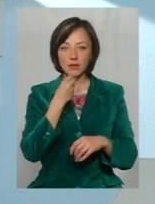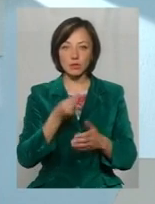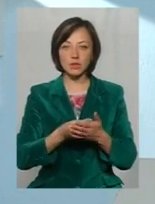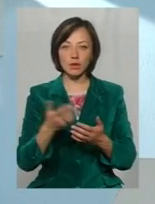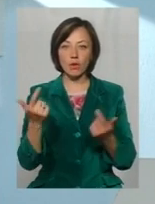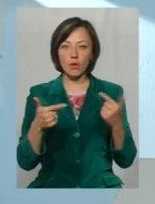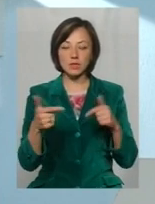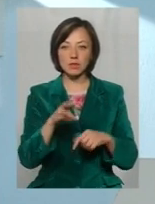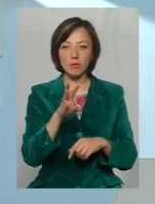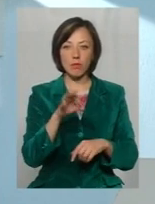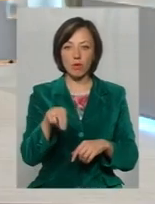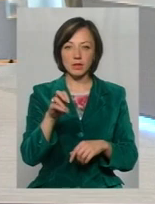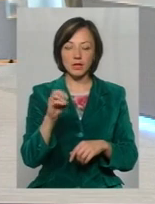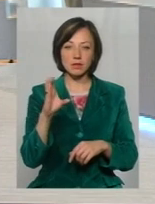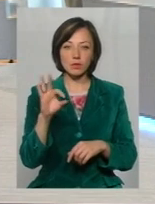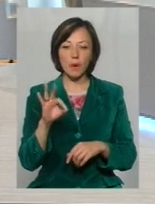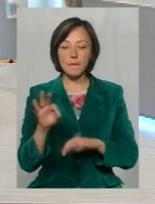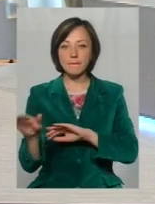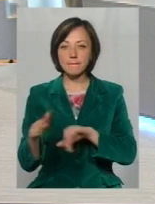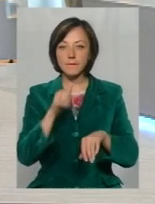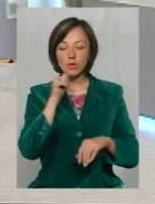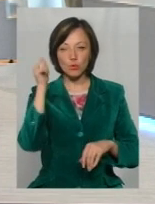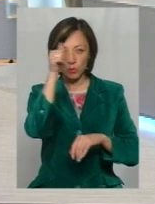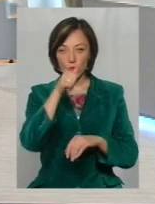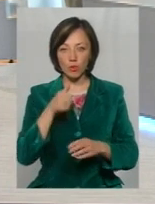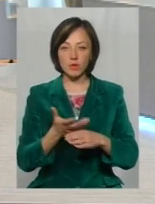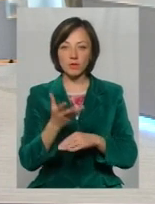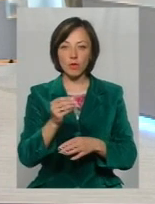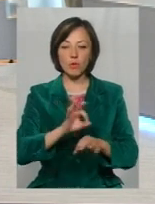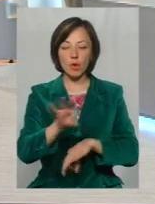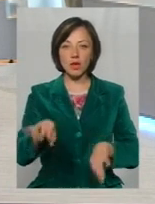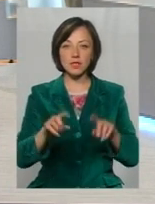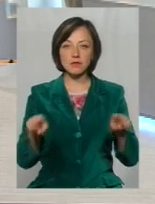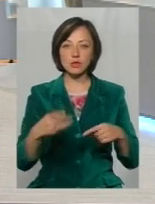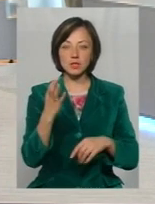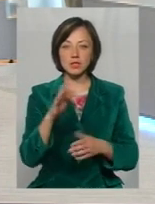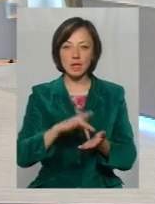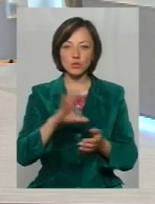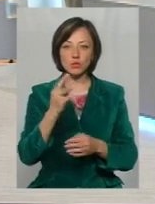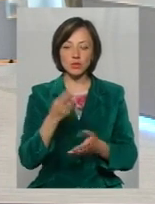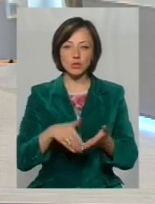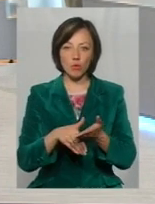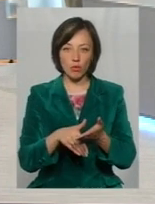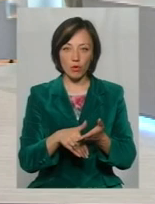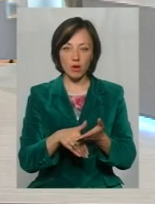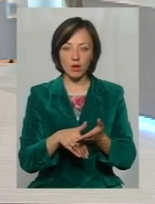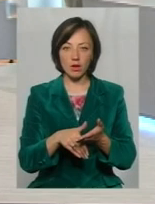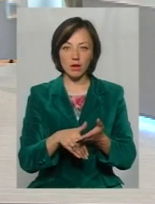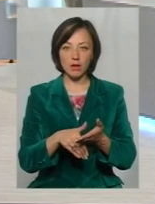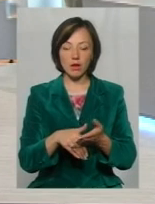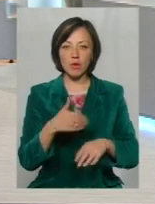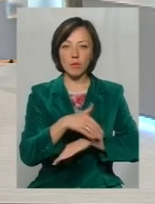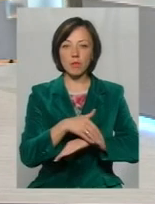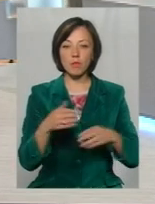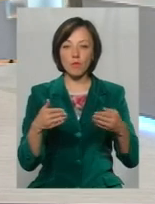гості з Модесто. Минулого року був профінансований проект по створенню центру соціальної допомоги. Вже про вулку